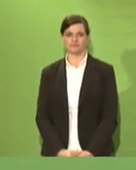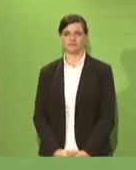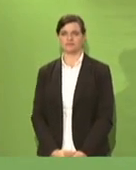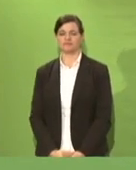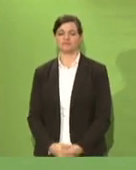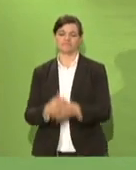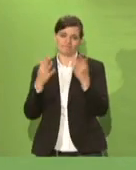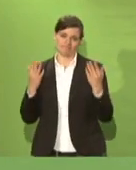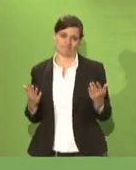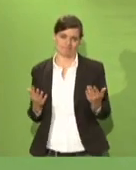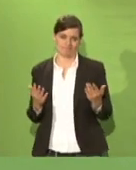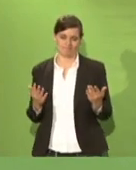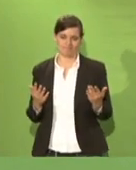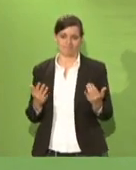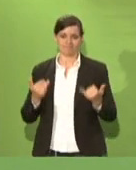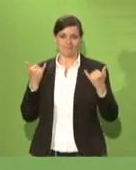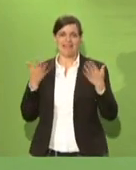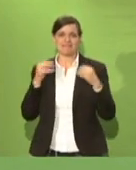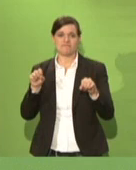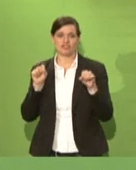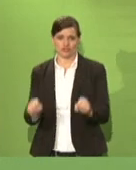Und dann bin ich beim Klimaschutz.